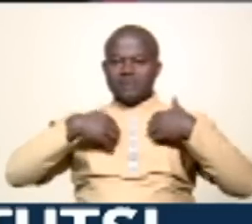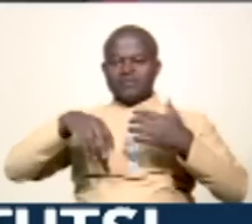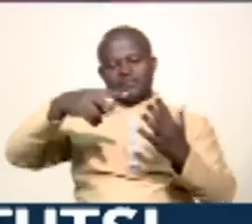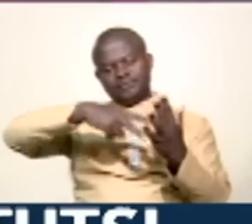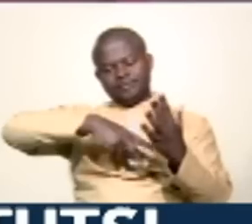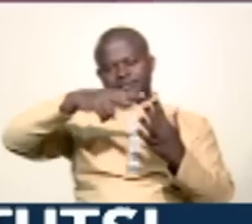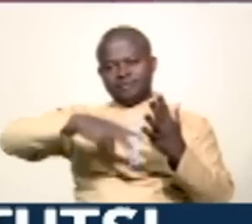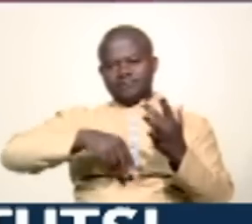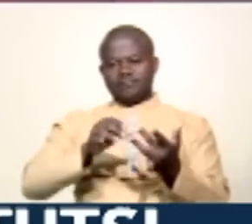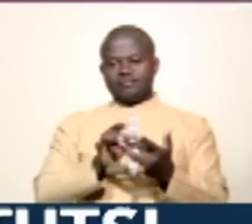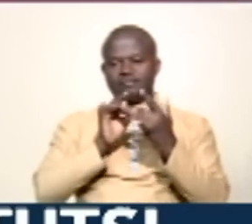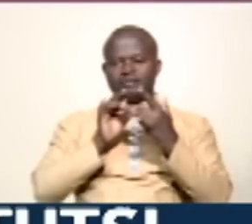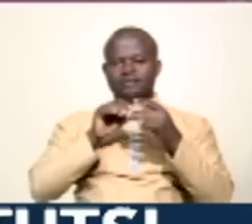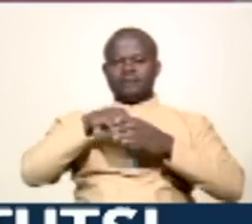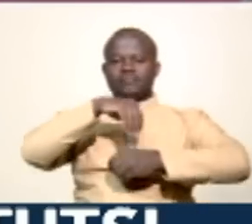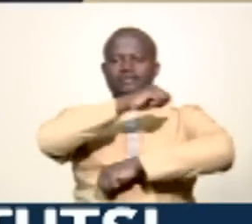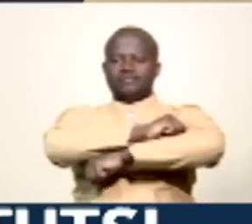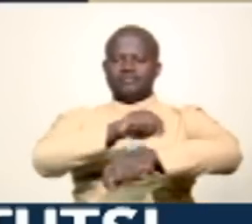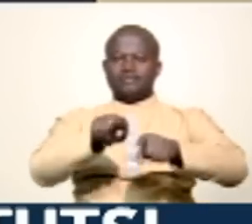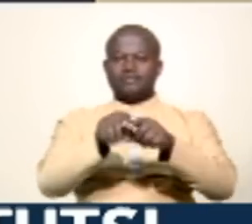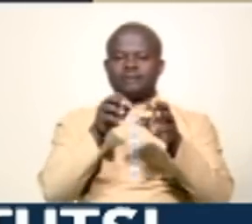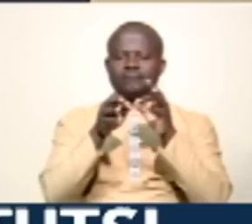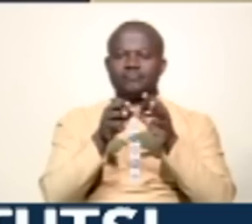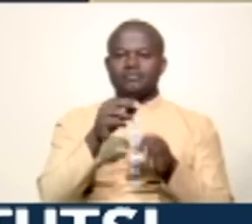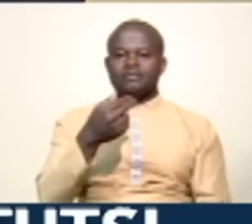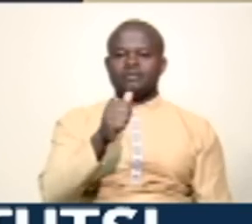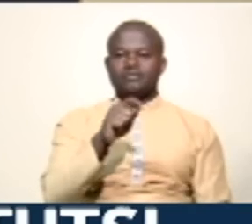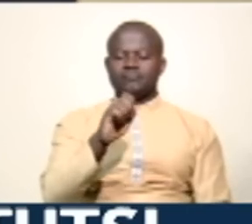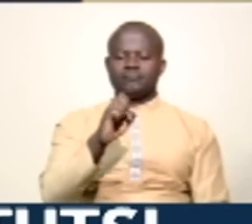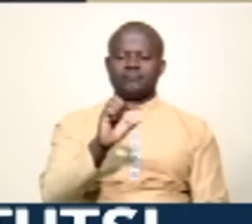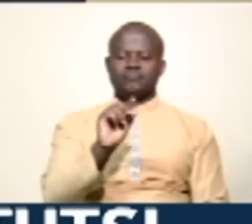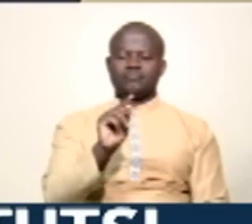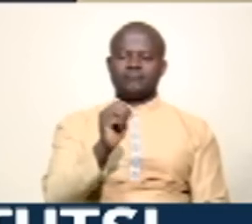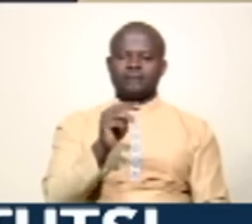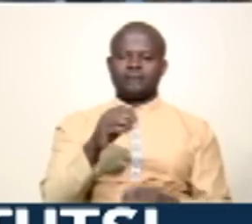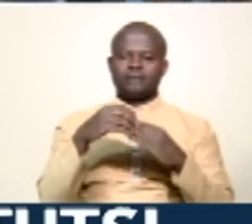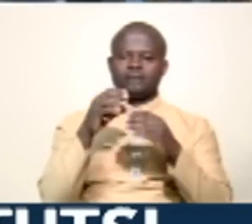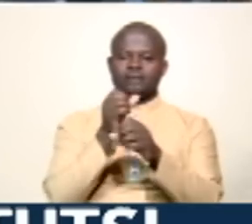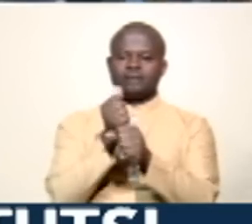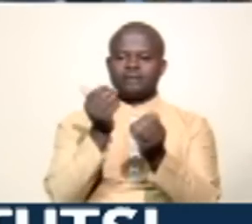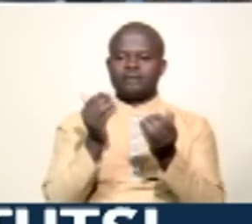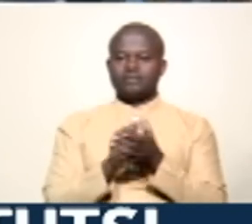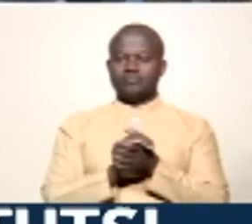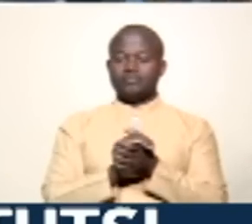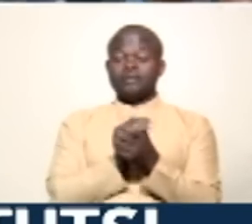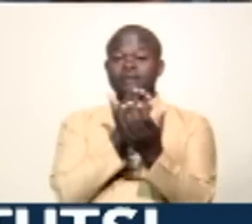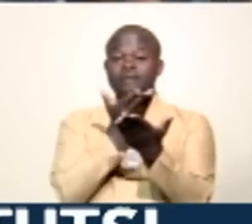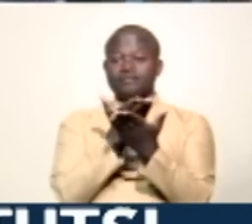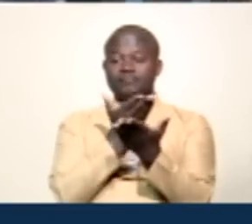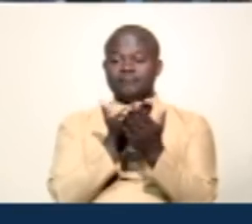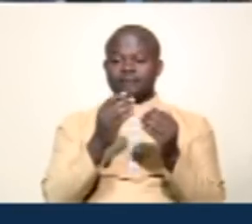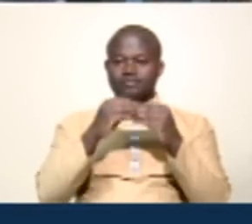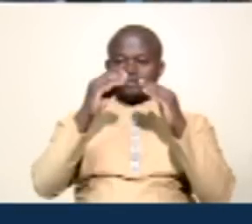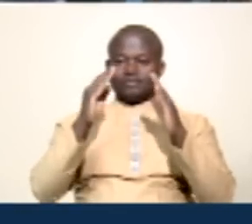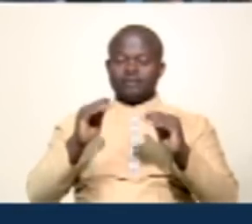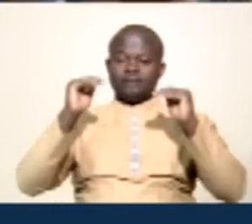kubisoma, by'umwihariko abakiri mu mashuri, nk'uko bigarukwaho na Hategekimana Richard umuyobozi w'uru rugaga. Reka rwose nisabire